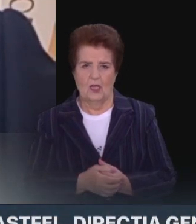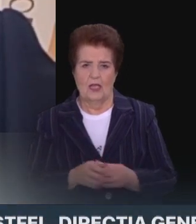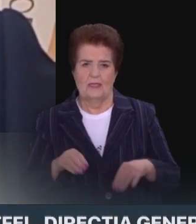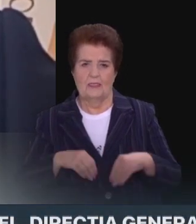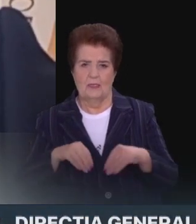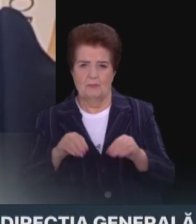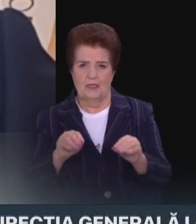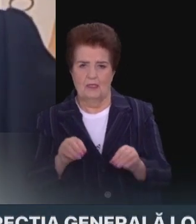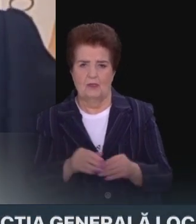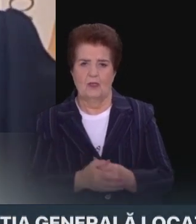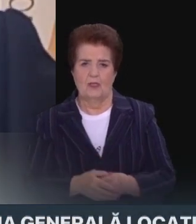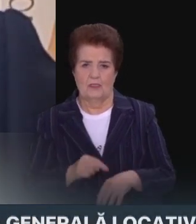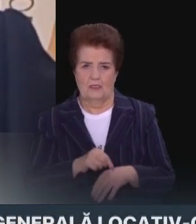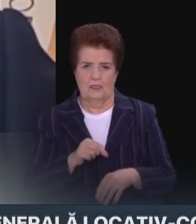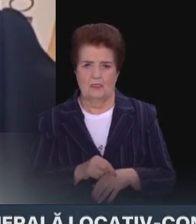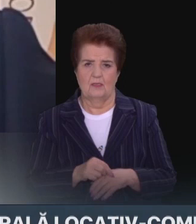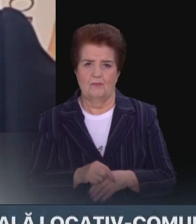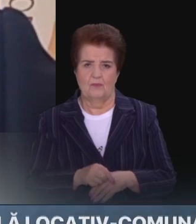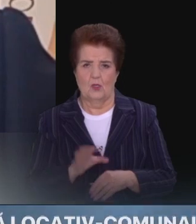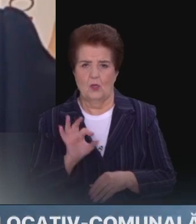semănăturile se simt oricum